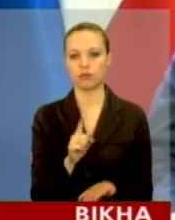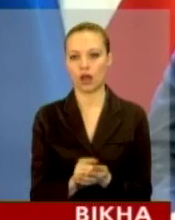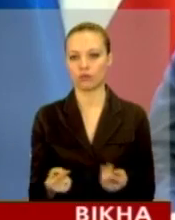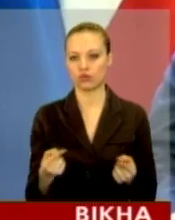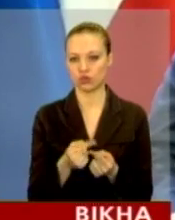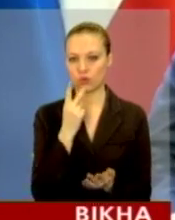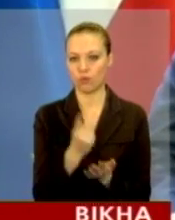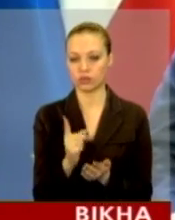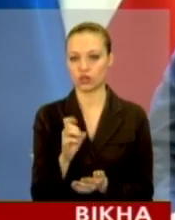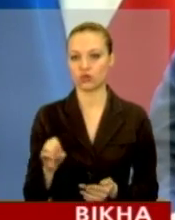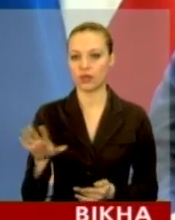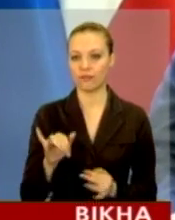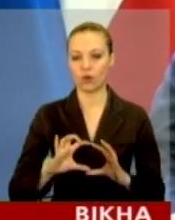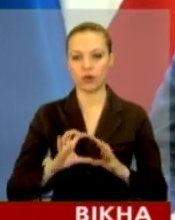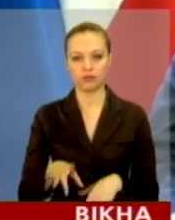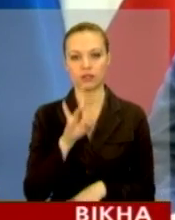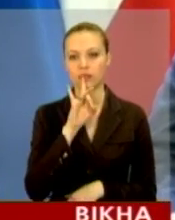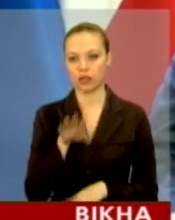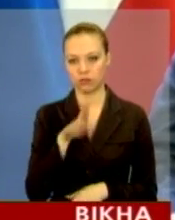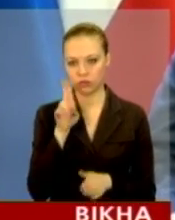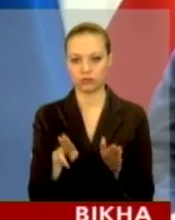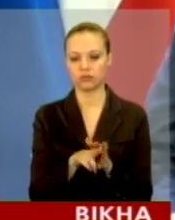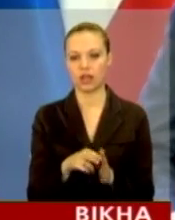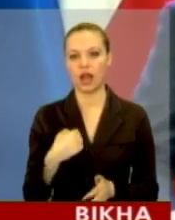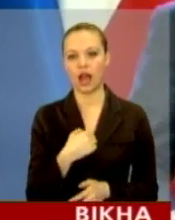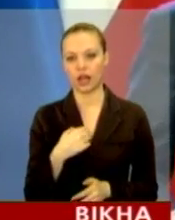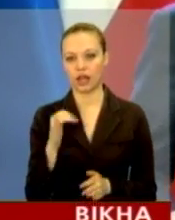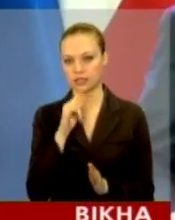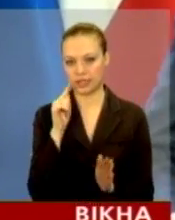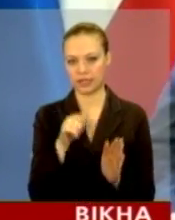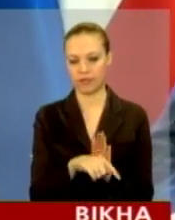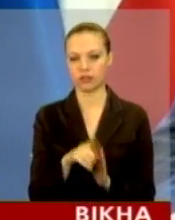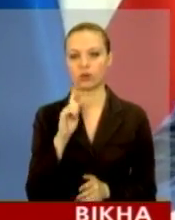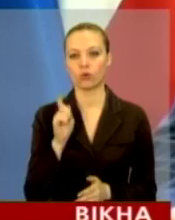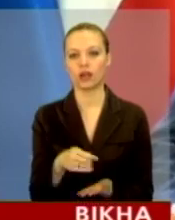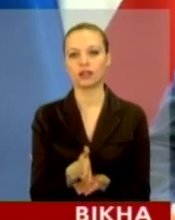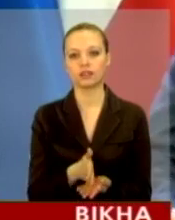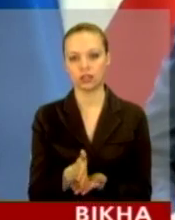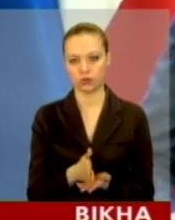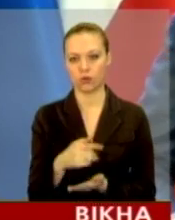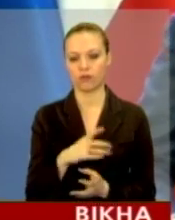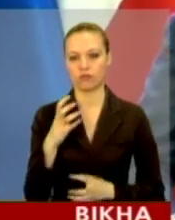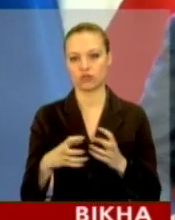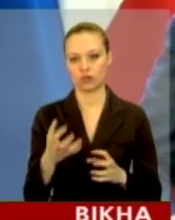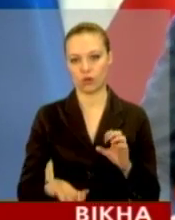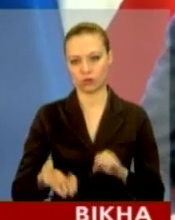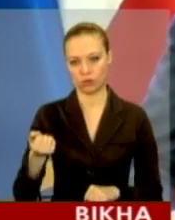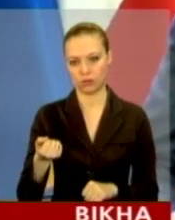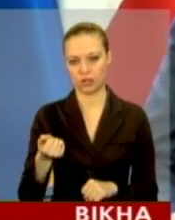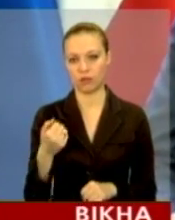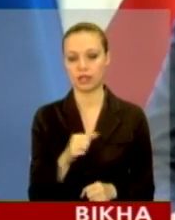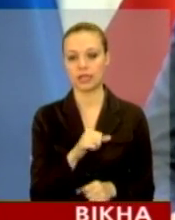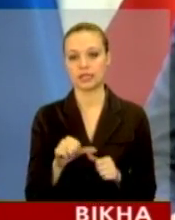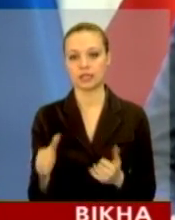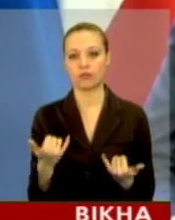чітко показати, що Європа та світ не буде коритися агресії та інтервенції. Україна заслуговує міжнародної солідарності та підтримки.